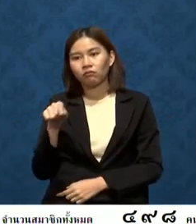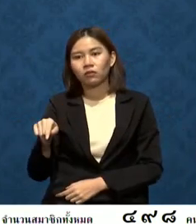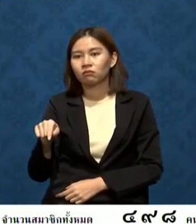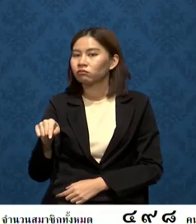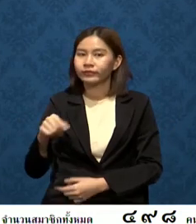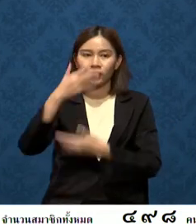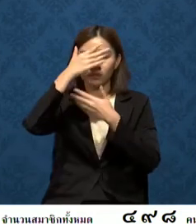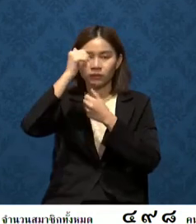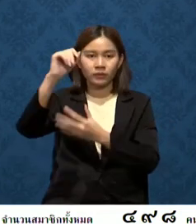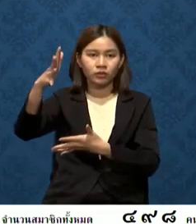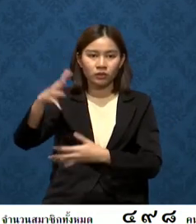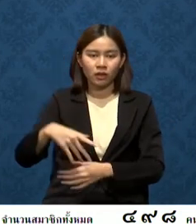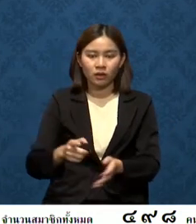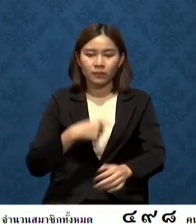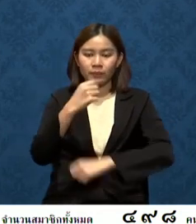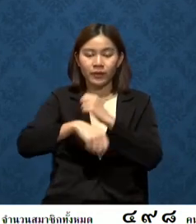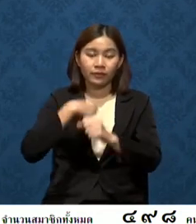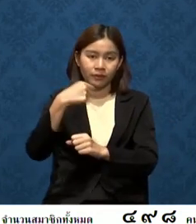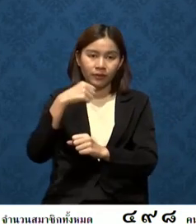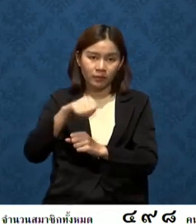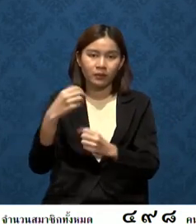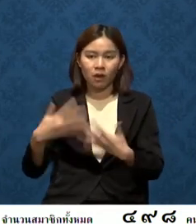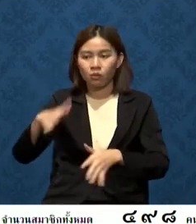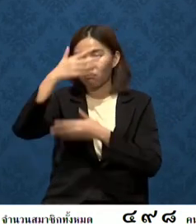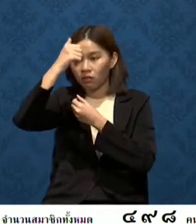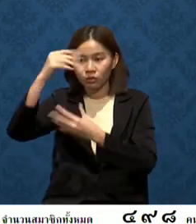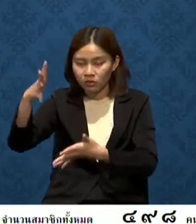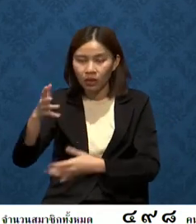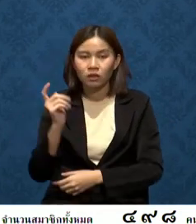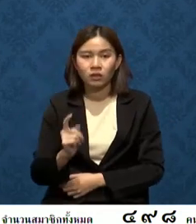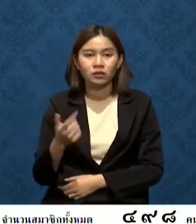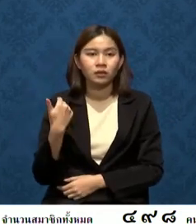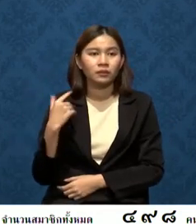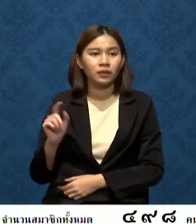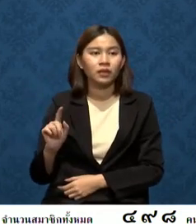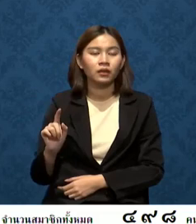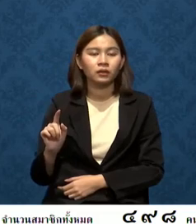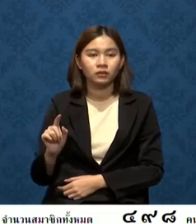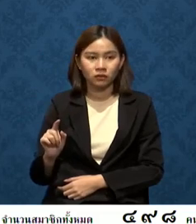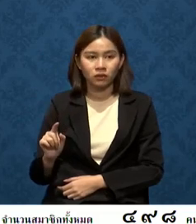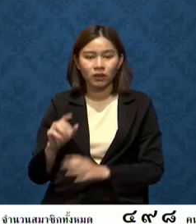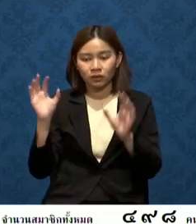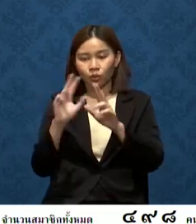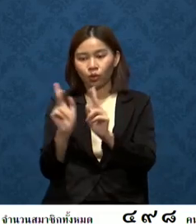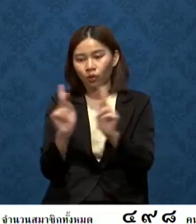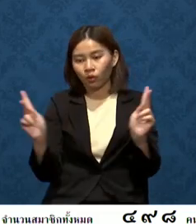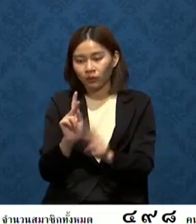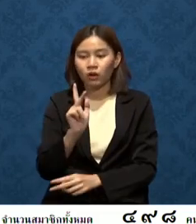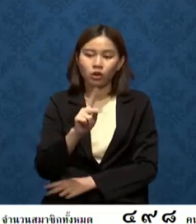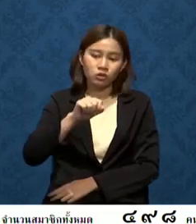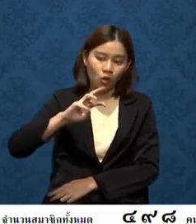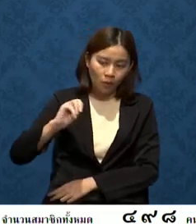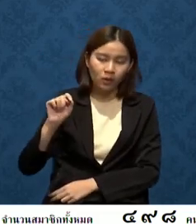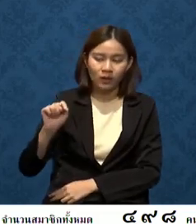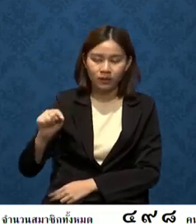เลยนะครับเป็น10ปีแล้วครับได้รับการละเลยทั้งที่เรามีในลักษณะของคณะกรรมการสิทธิ์แล้วก็มีพันธะกร